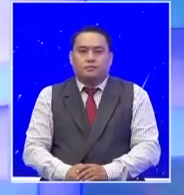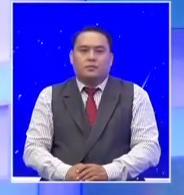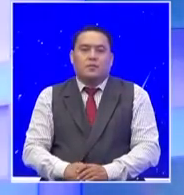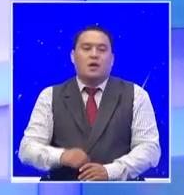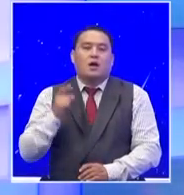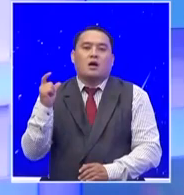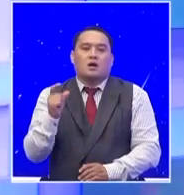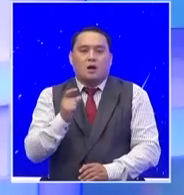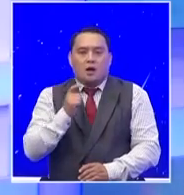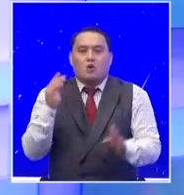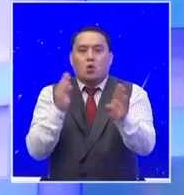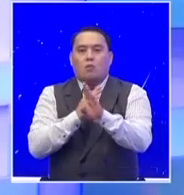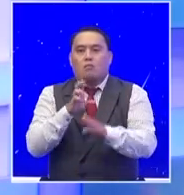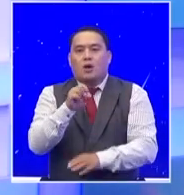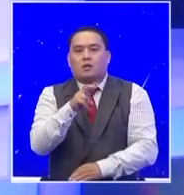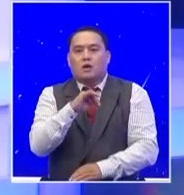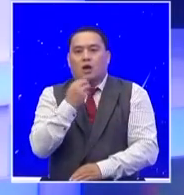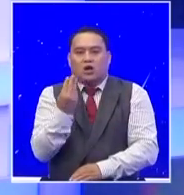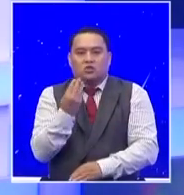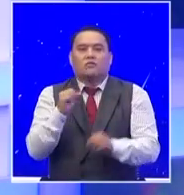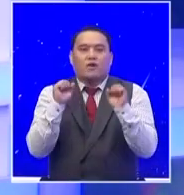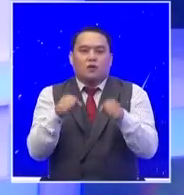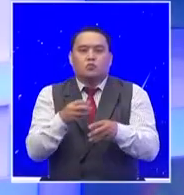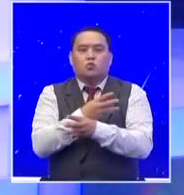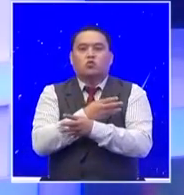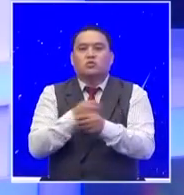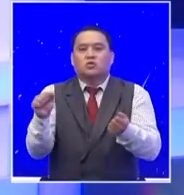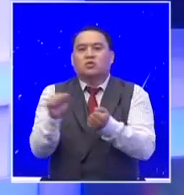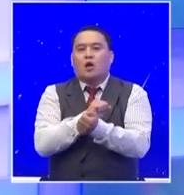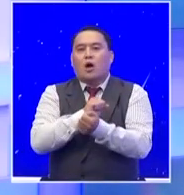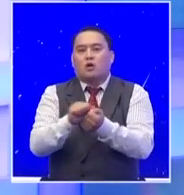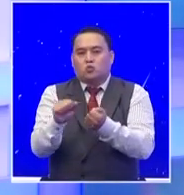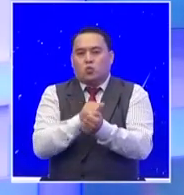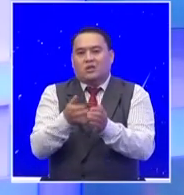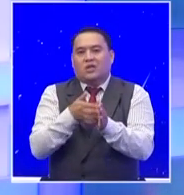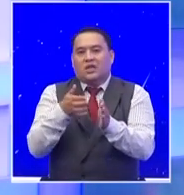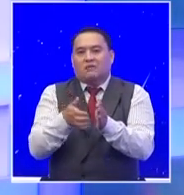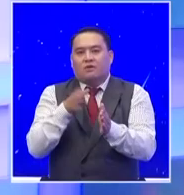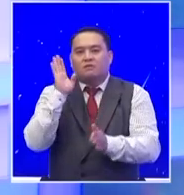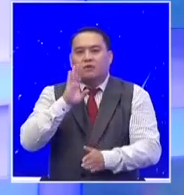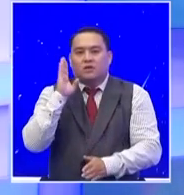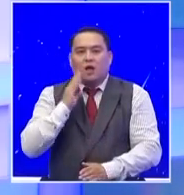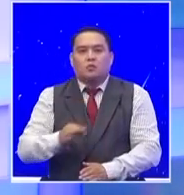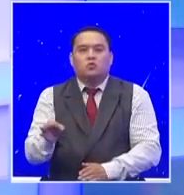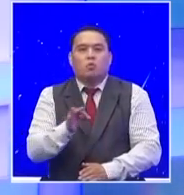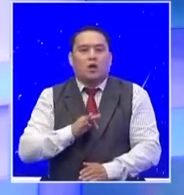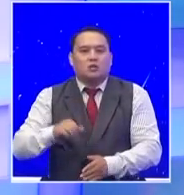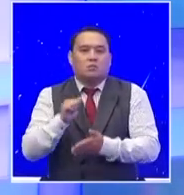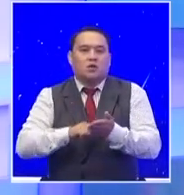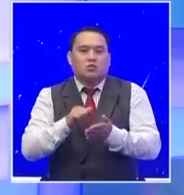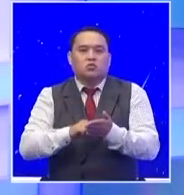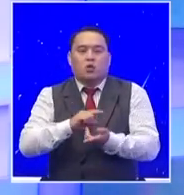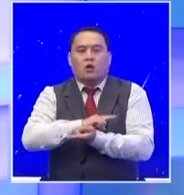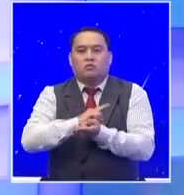Экологи предрекают озеру Балхаш судьбу Аральского моря. В ближайшем будущем ожидается дефицит пресной воды в Алматинской области. Причиной тому